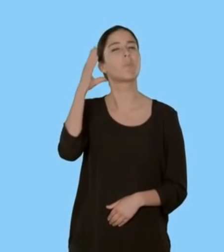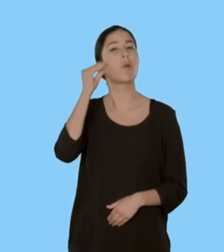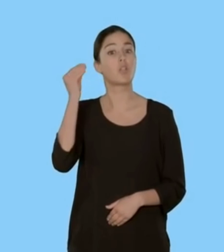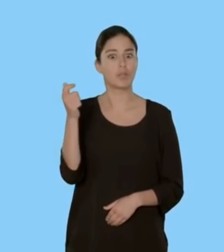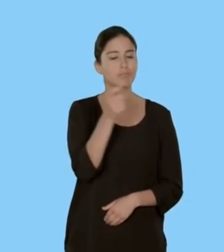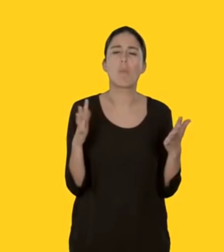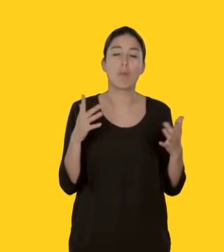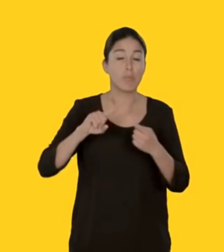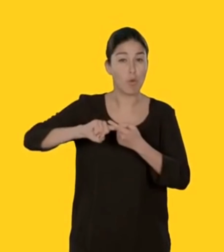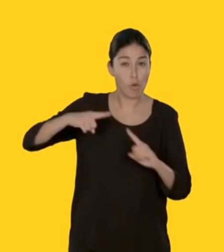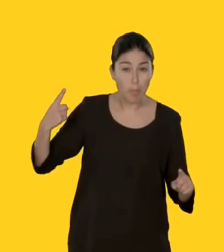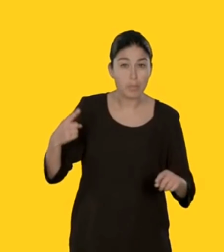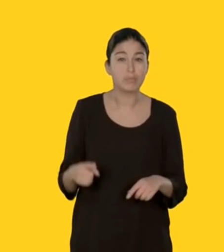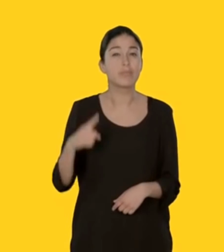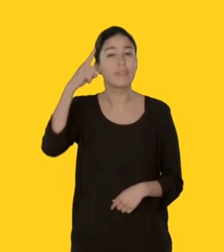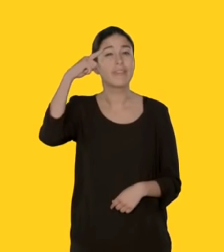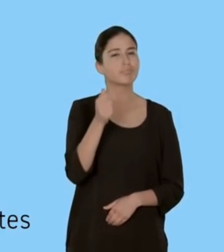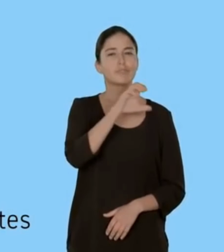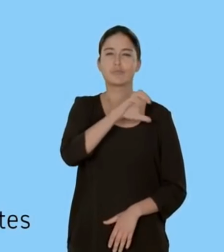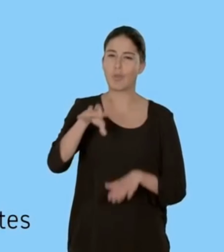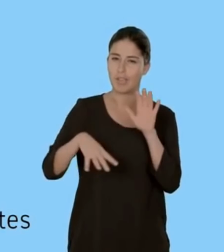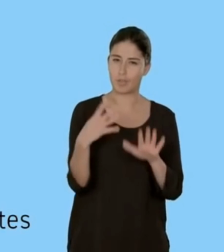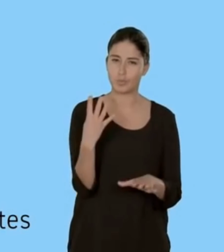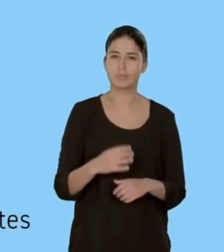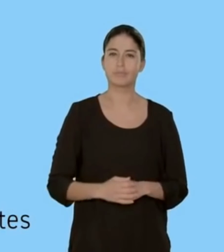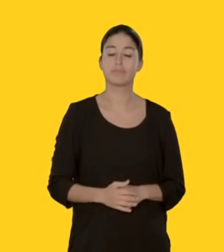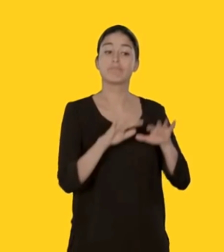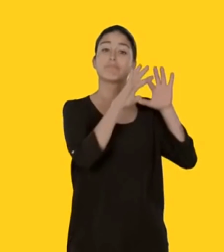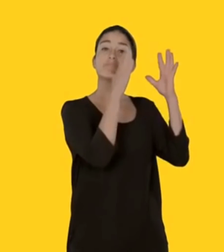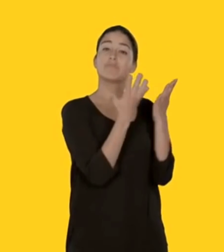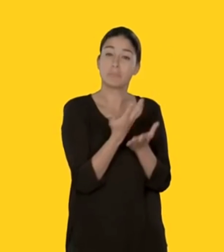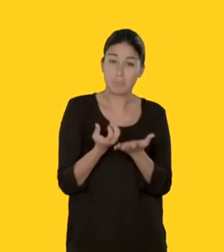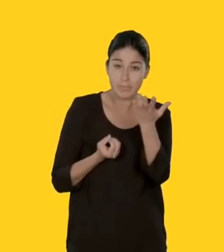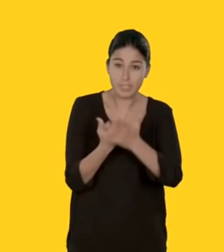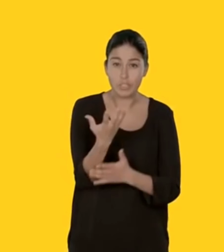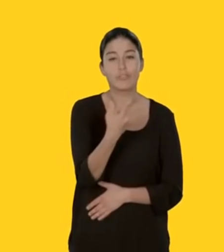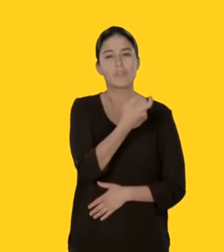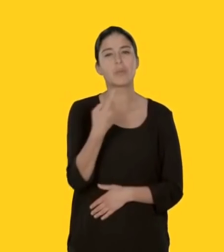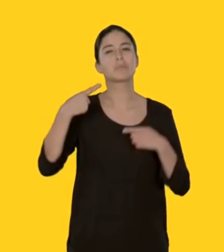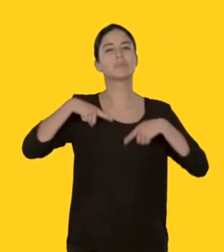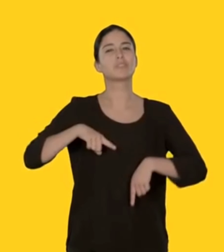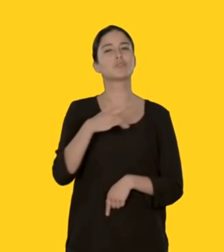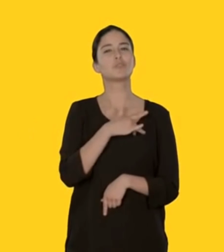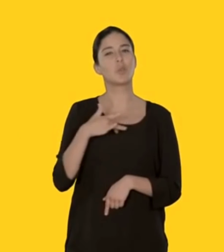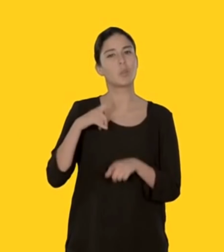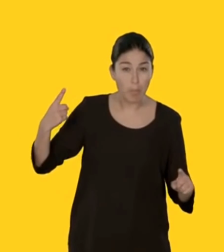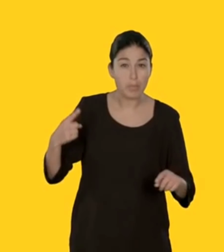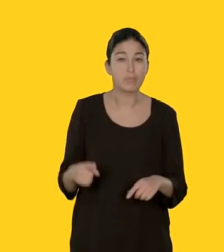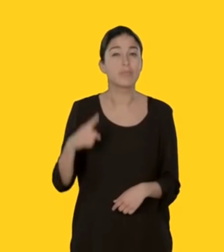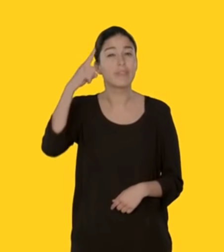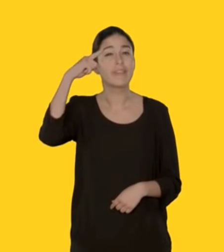appelez immédiatement le crampes 15. Ceci est un message du ministère chargé de la Santé de crampes. vous